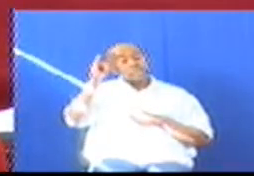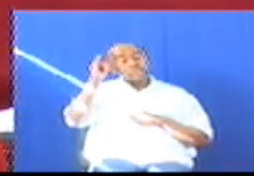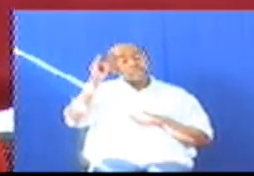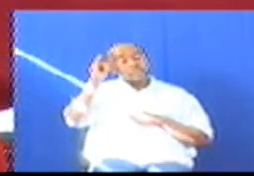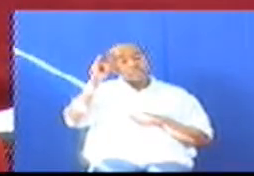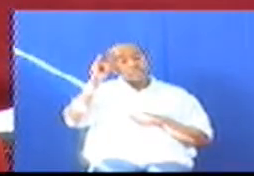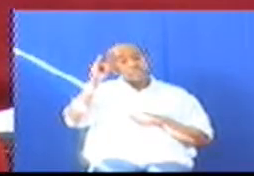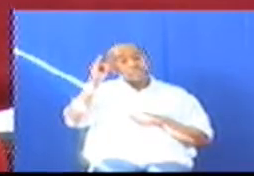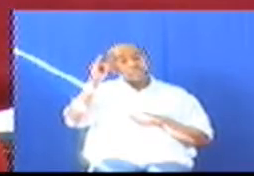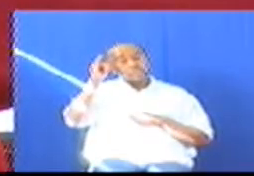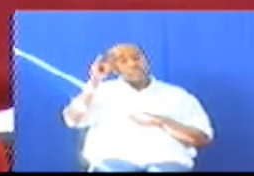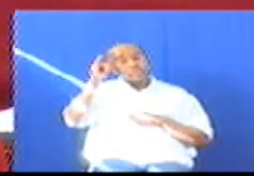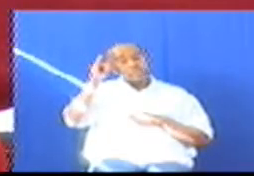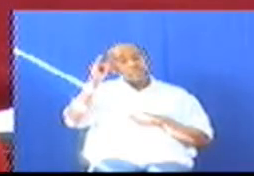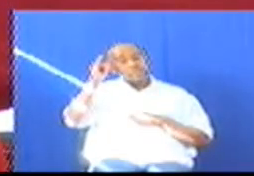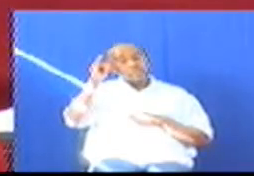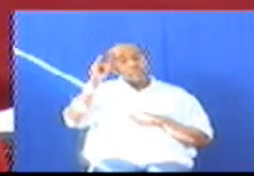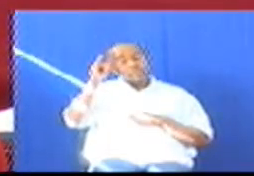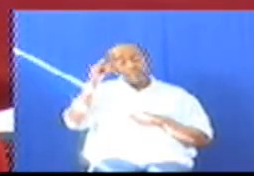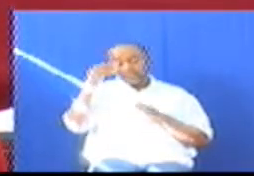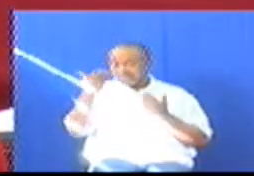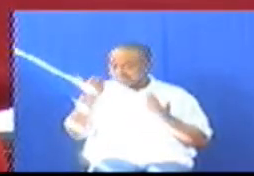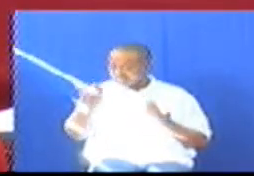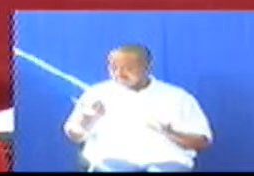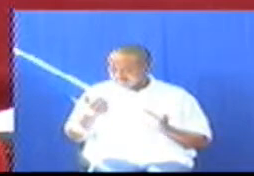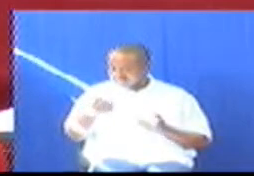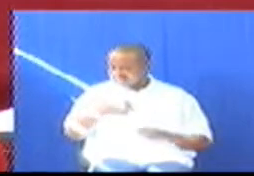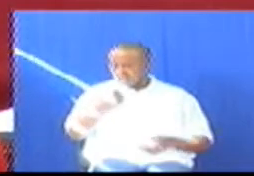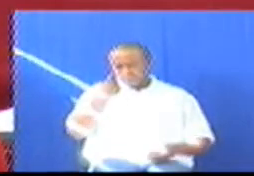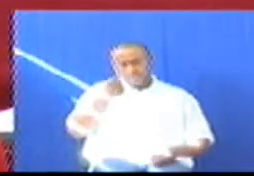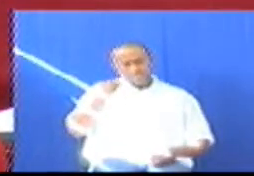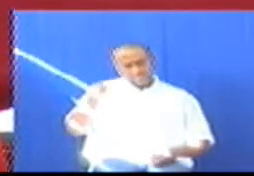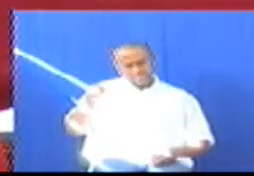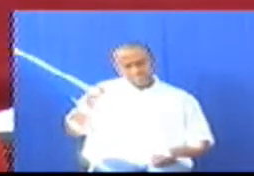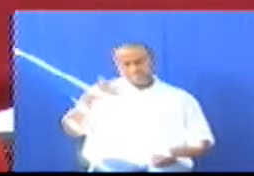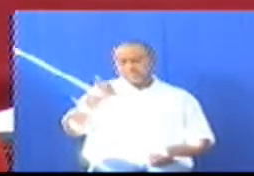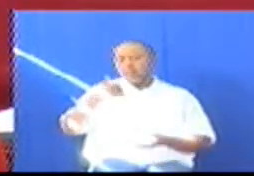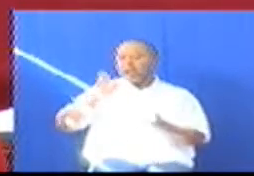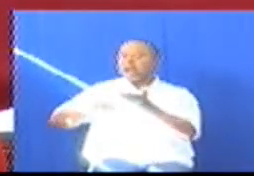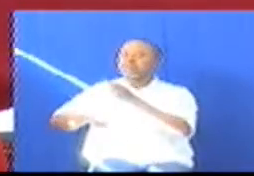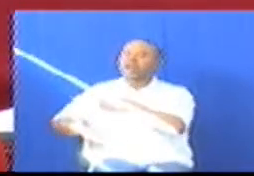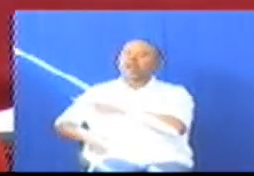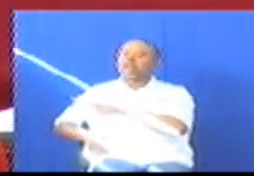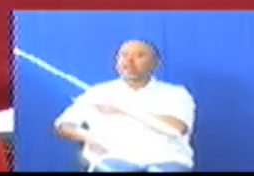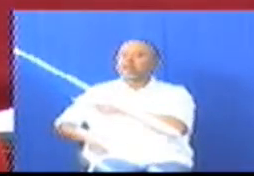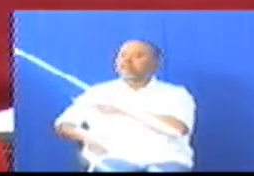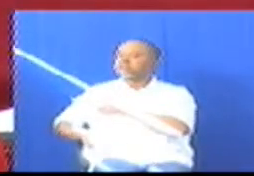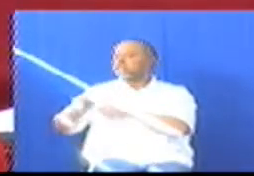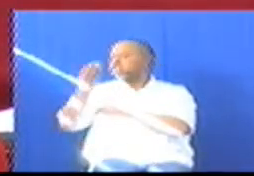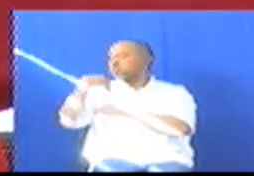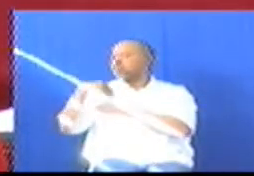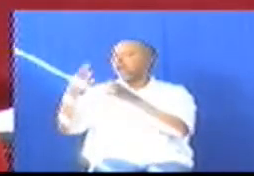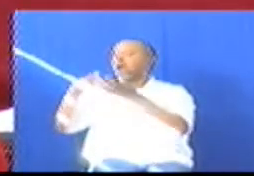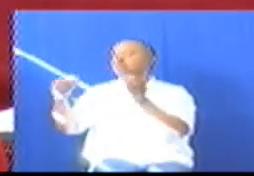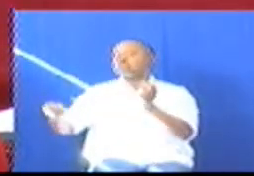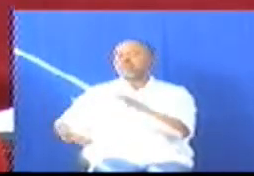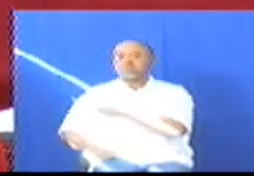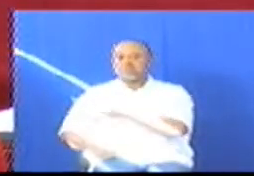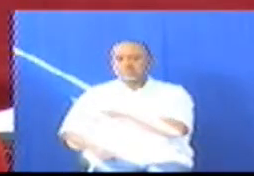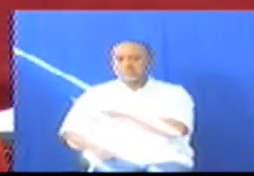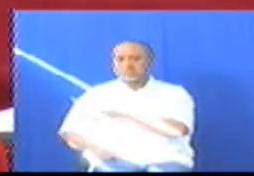ambaye walikuwa wamemwajiri. Kwa hiyo tunaona kwamba hizi fedha zimekwenda bure, zimekwenda